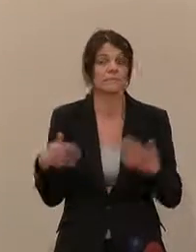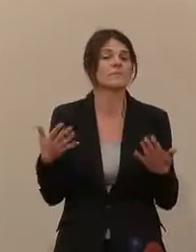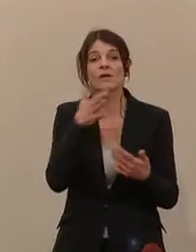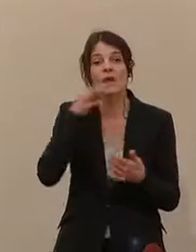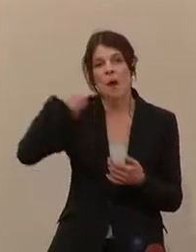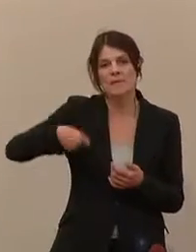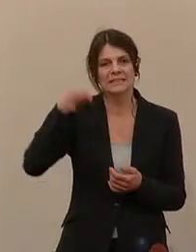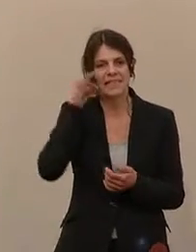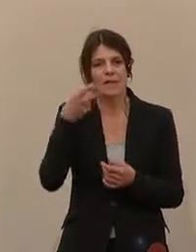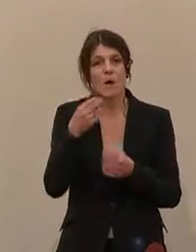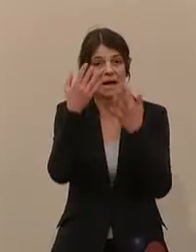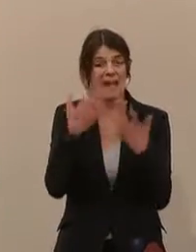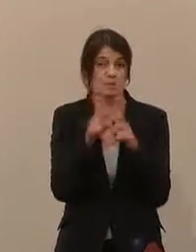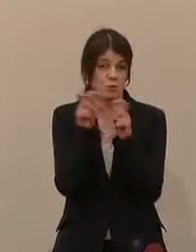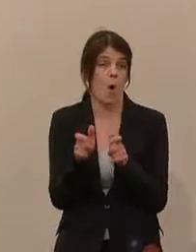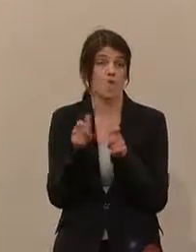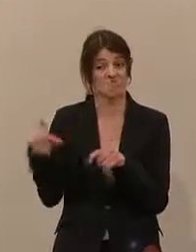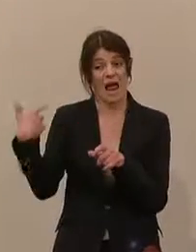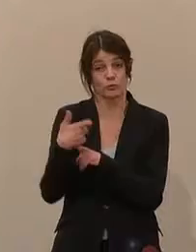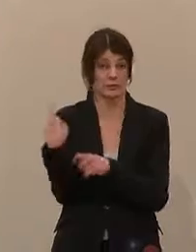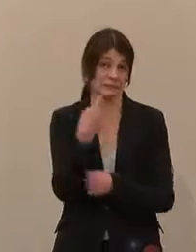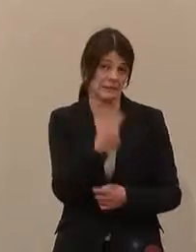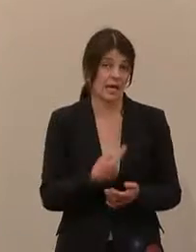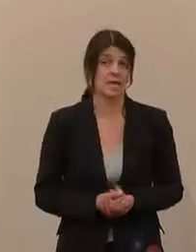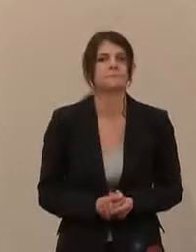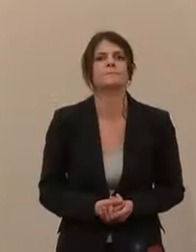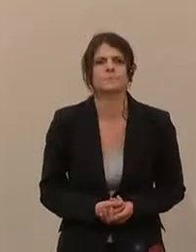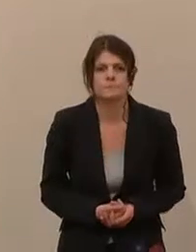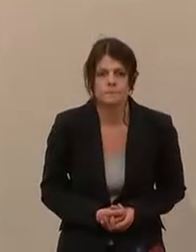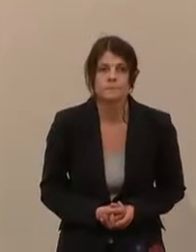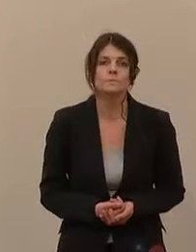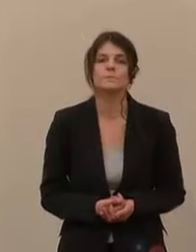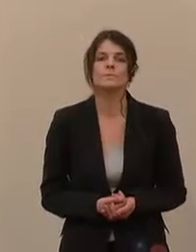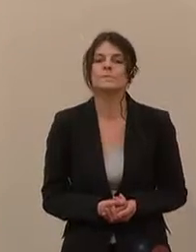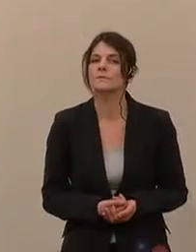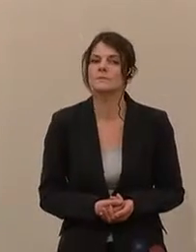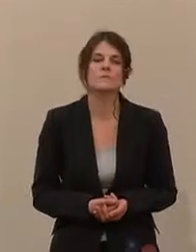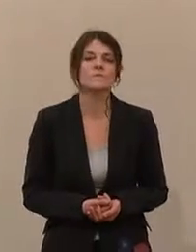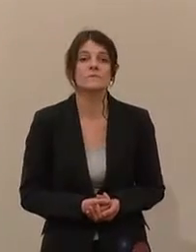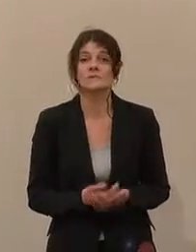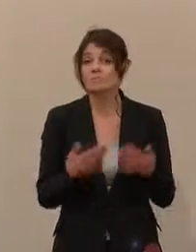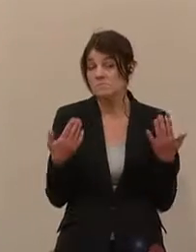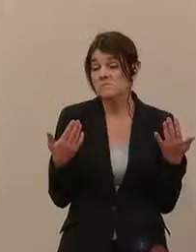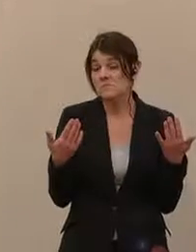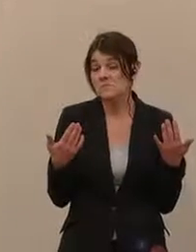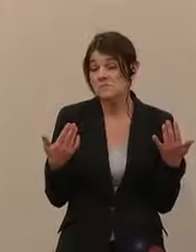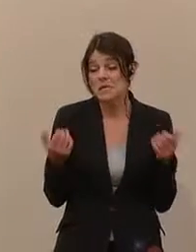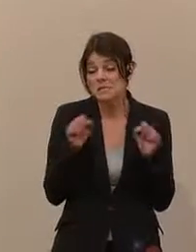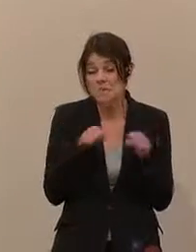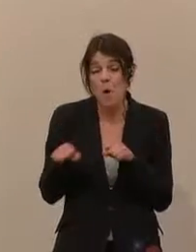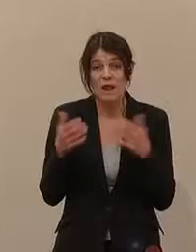des Rechnungshofs hat im Ausschuss gesagt, dass es möglich sein wird,